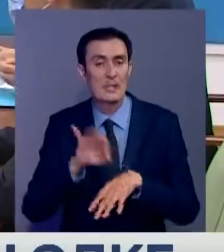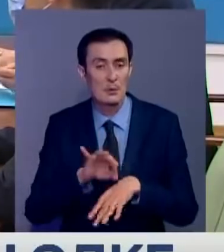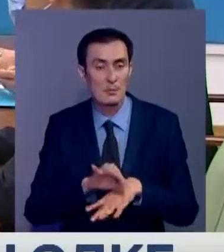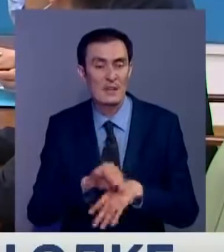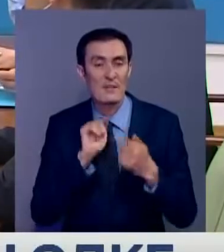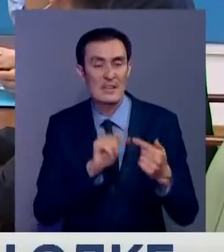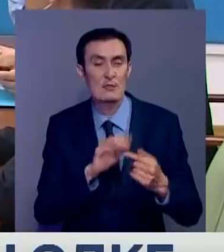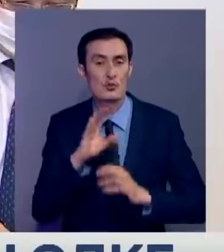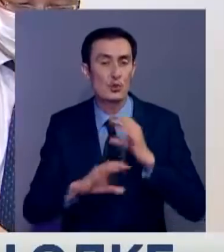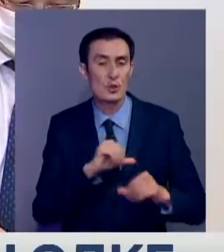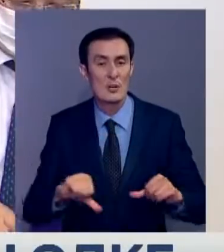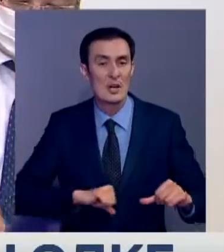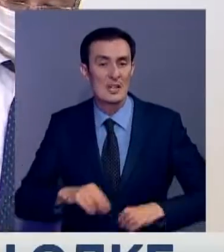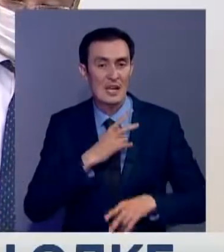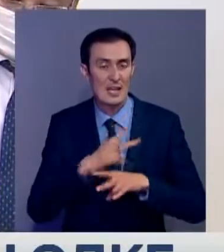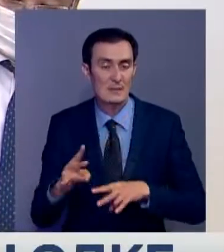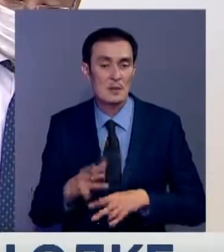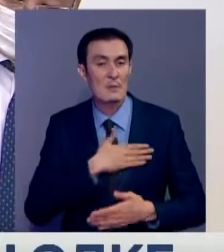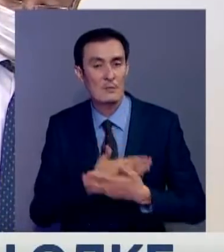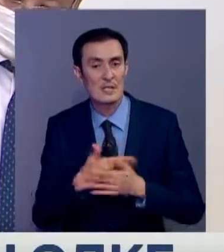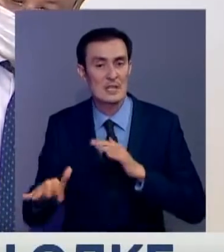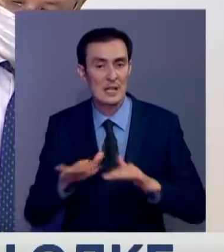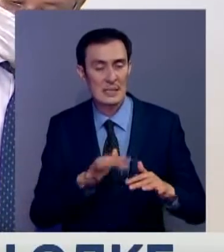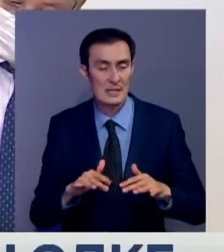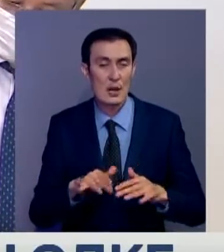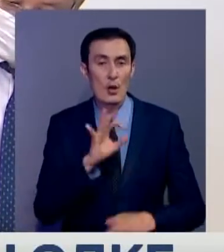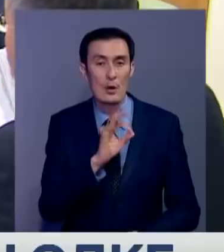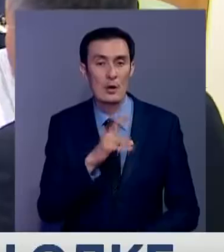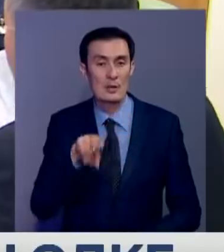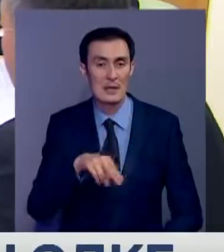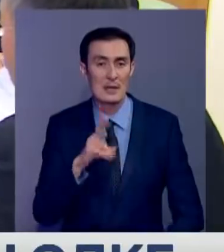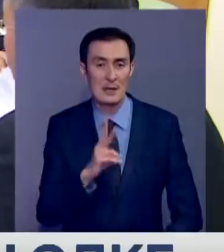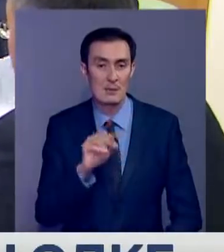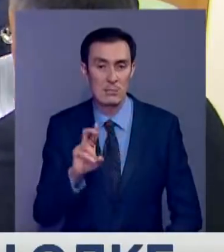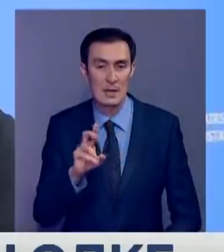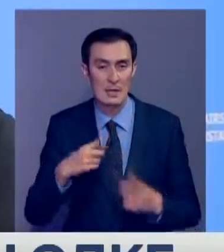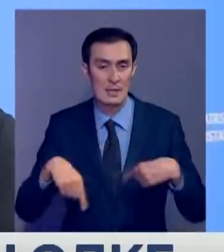противодействию международному терроризму и миротворческой деятельности ОДКБ.